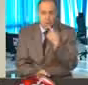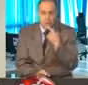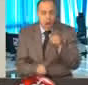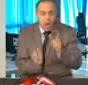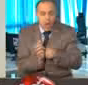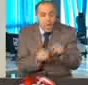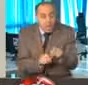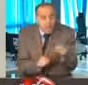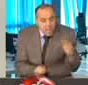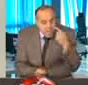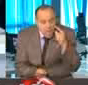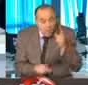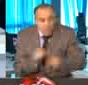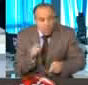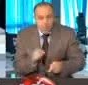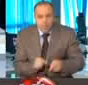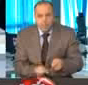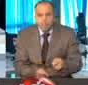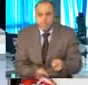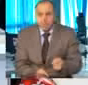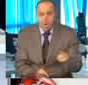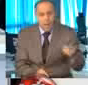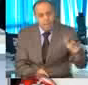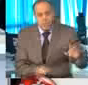ما نحلش الصندوق.